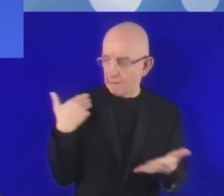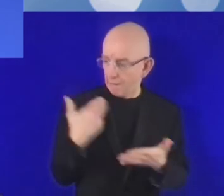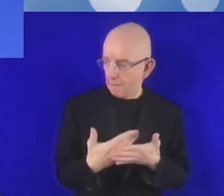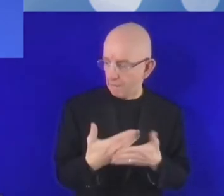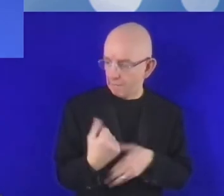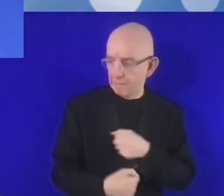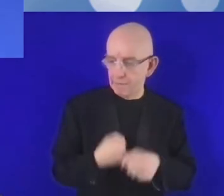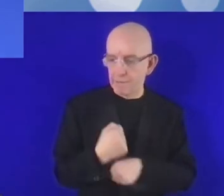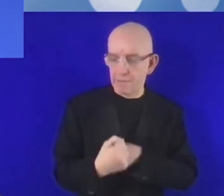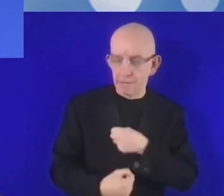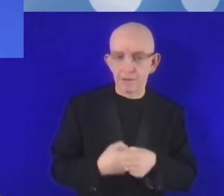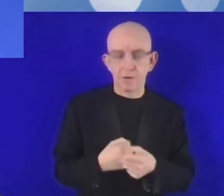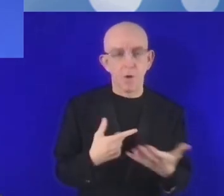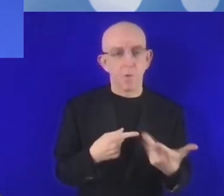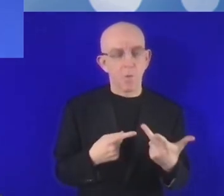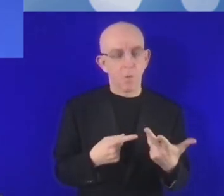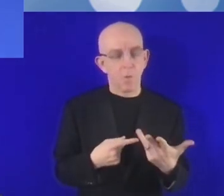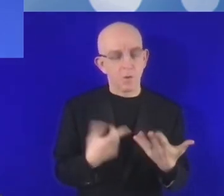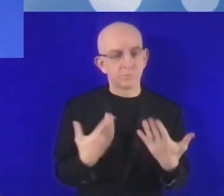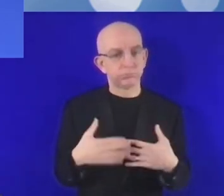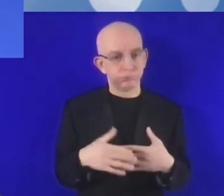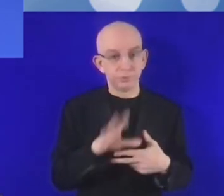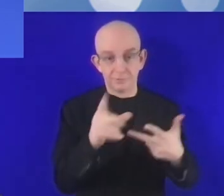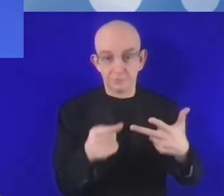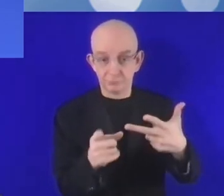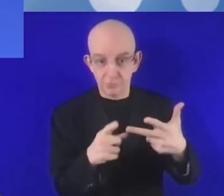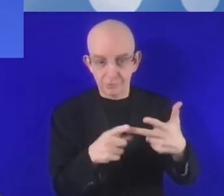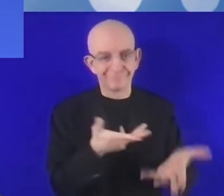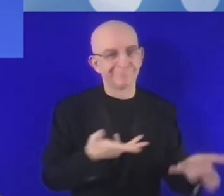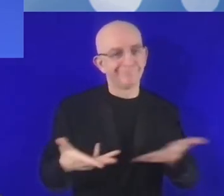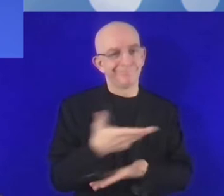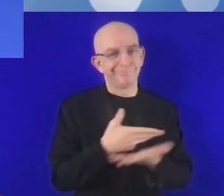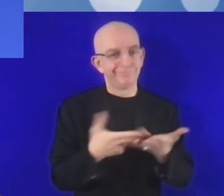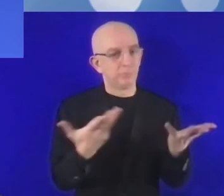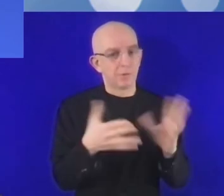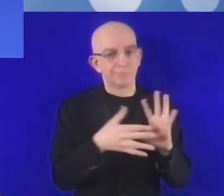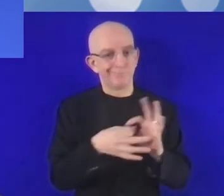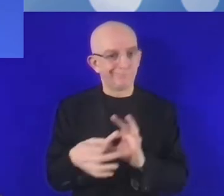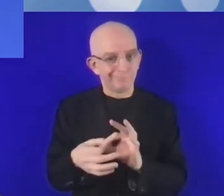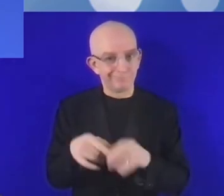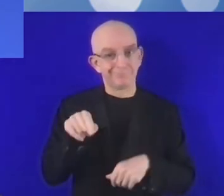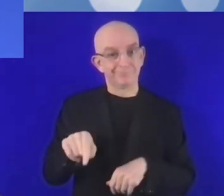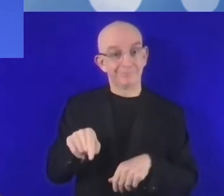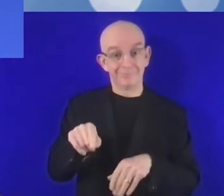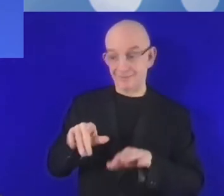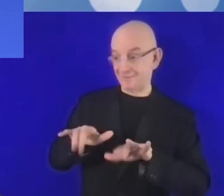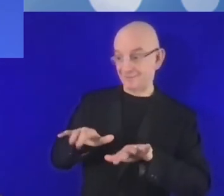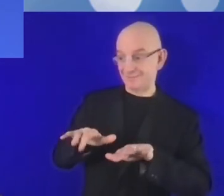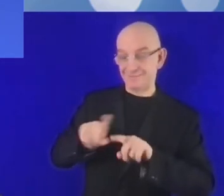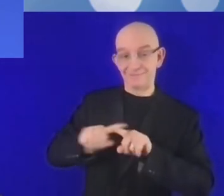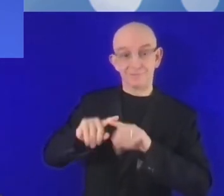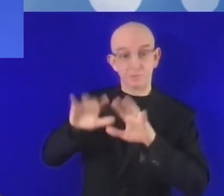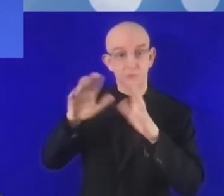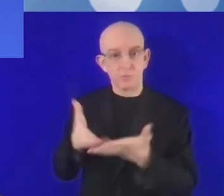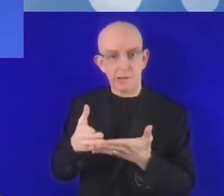ancré dans la numérisation, plus on est aussi exposé à divers dangers. Ça a été commenté hier